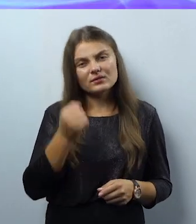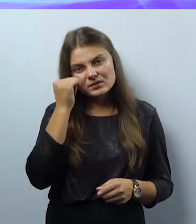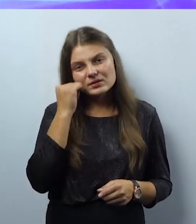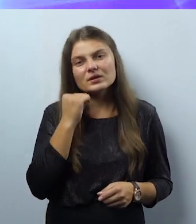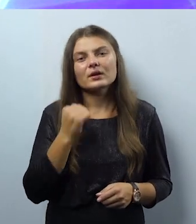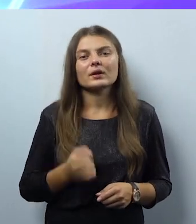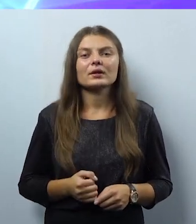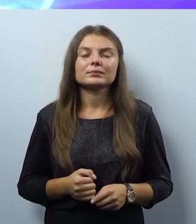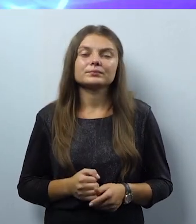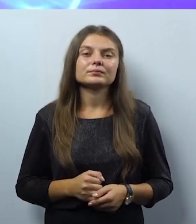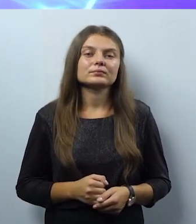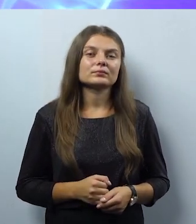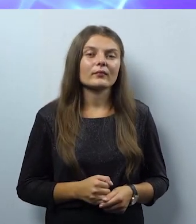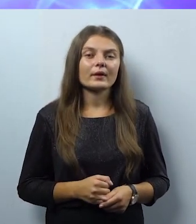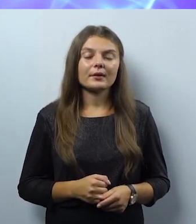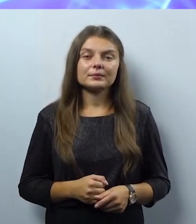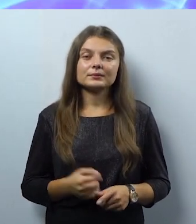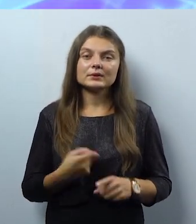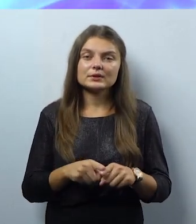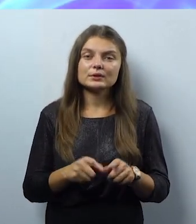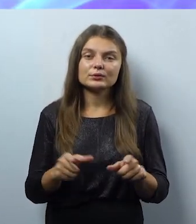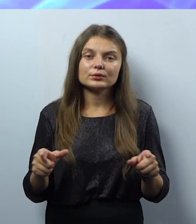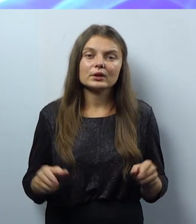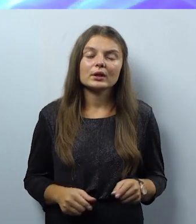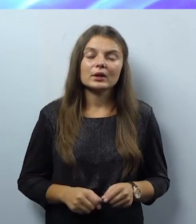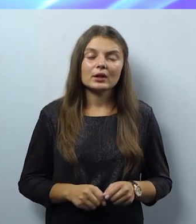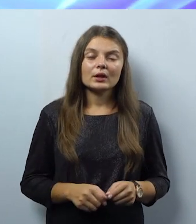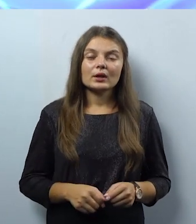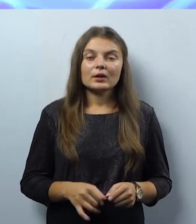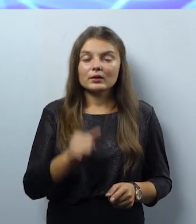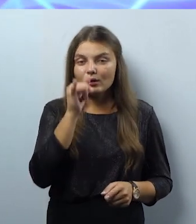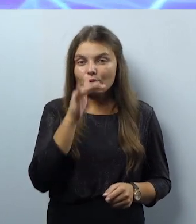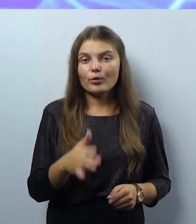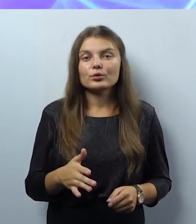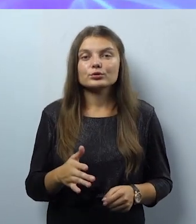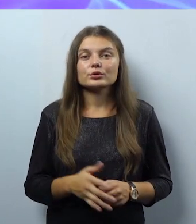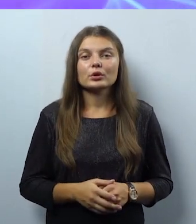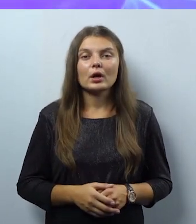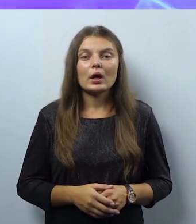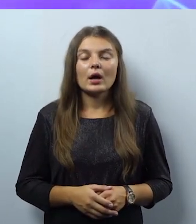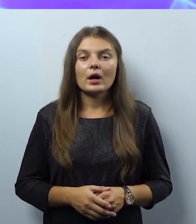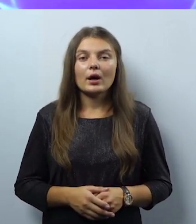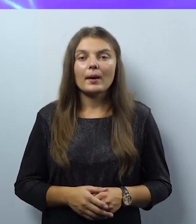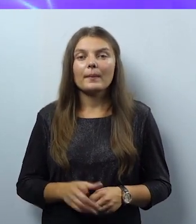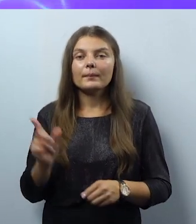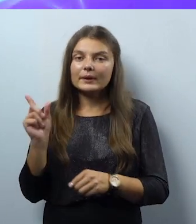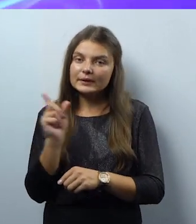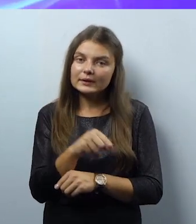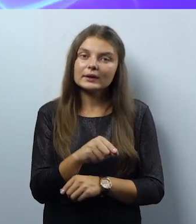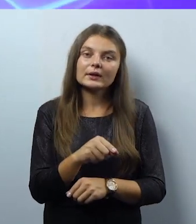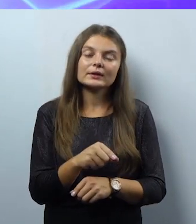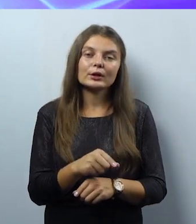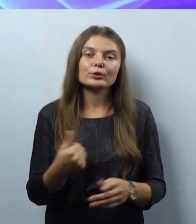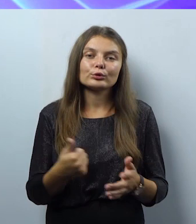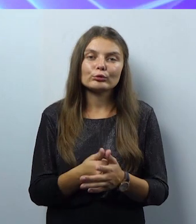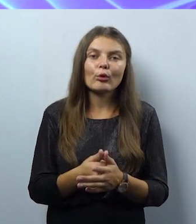Так? Це люди маломобільні, тобто вони не будуть мати можливості постійно приїхати до того центру, до тої лікарні.